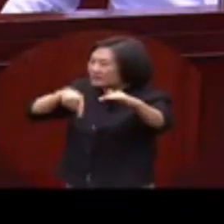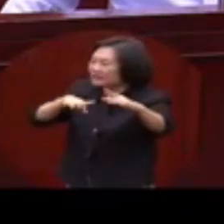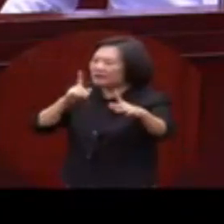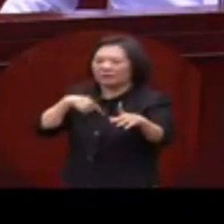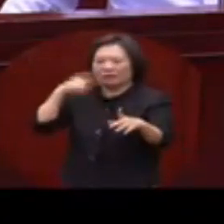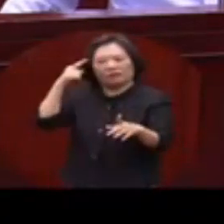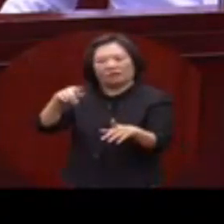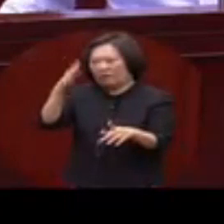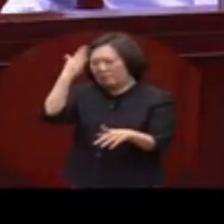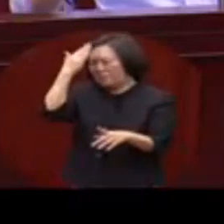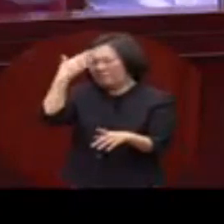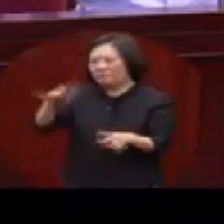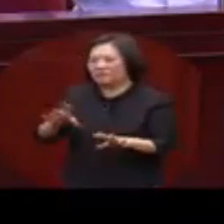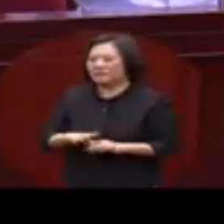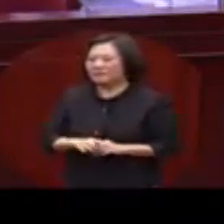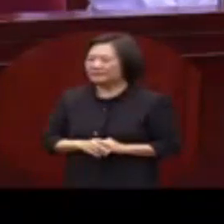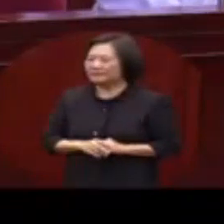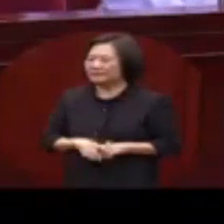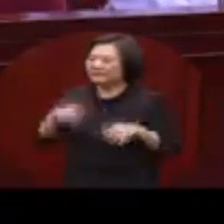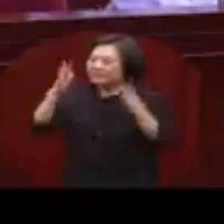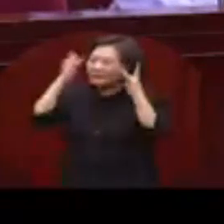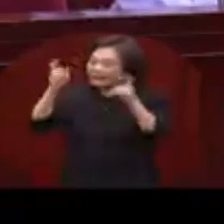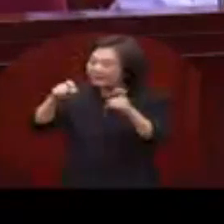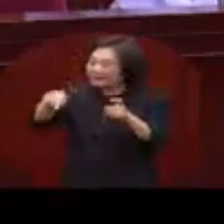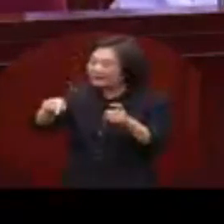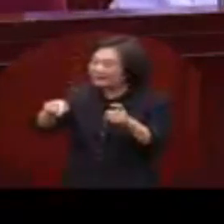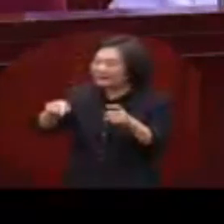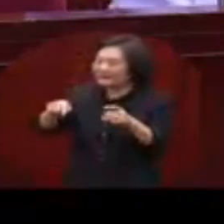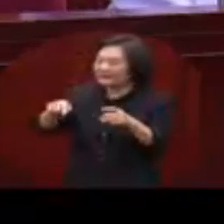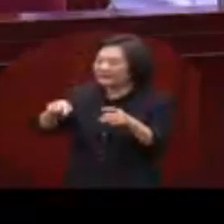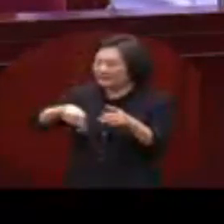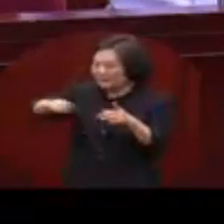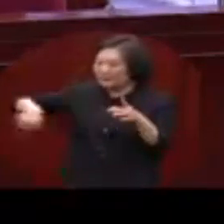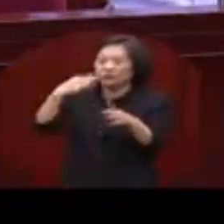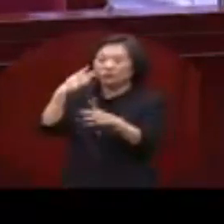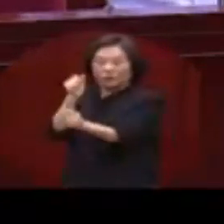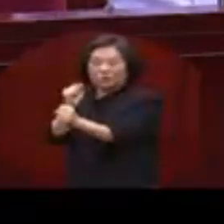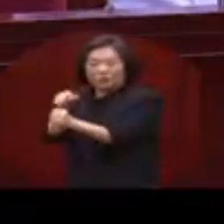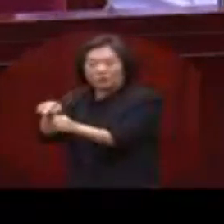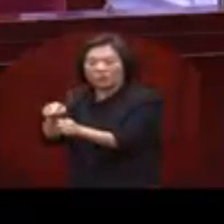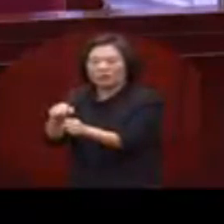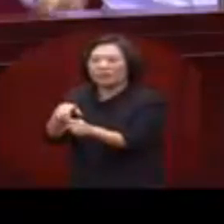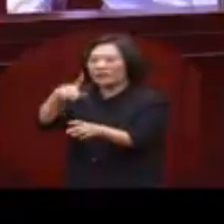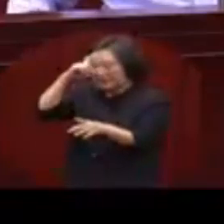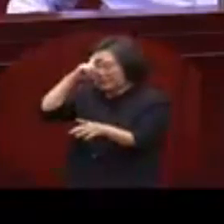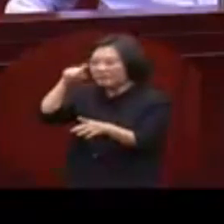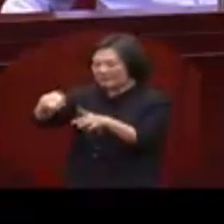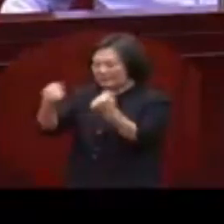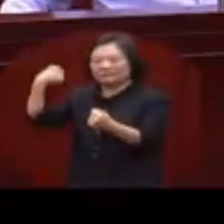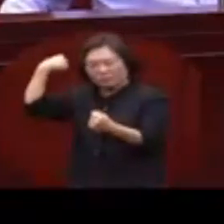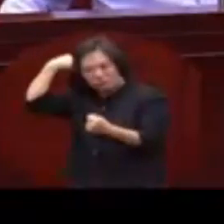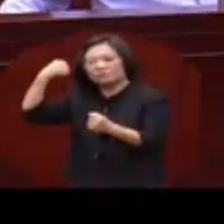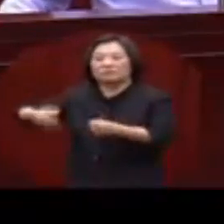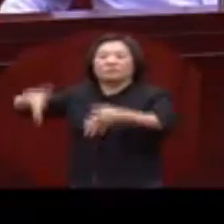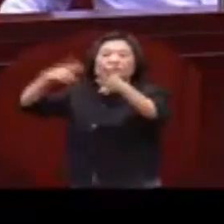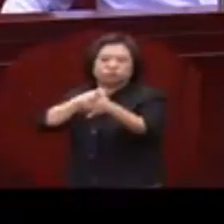大的问题。所以我们希望说，将来在整个南港产业在这里工作有相当大的比例就在住在这里，所以我们在